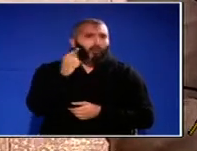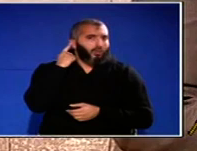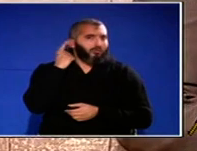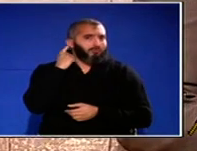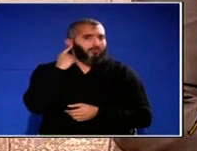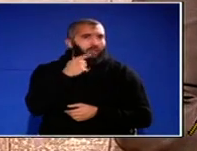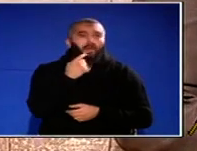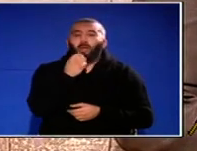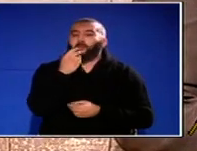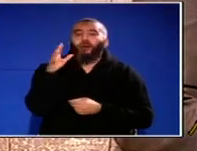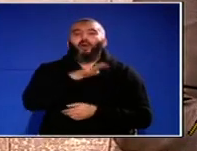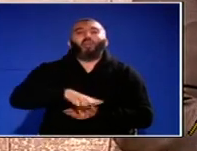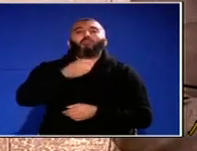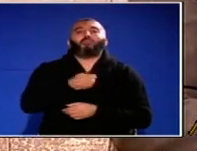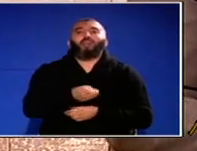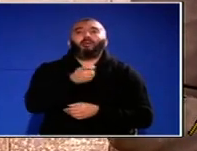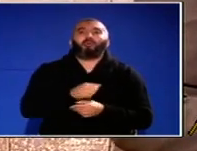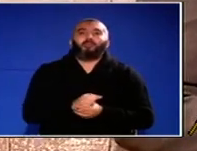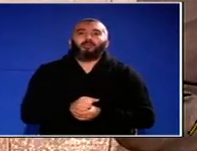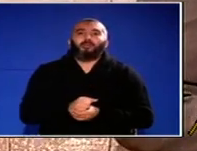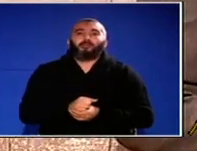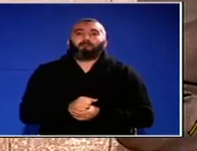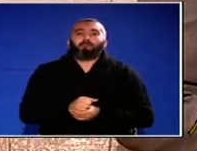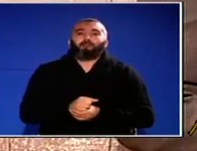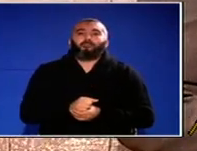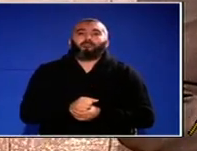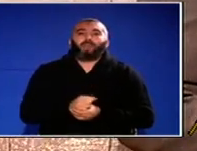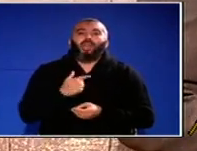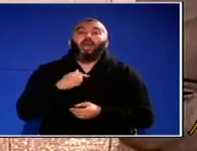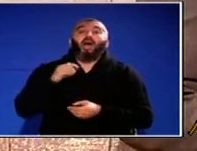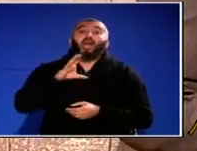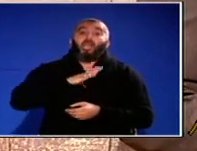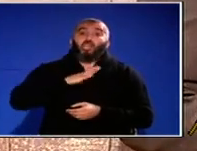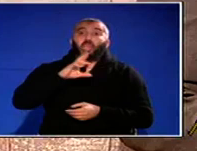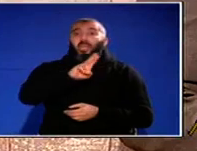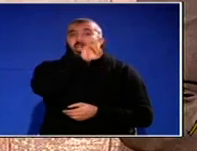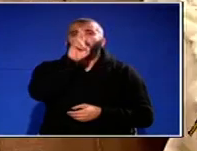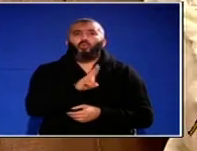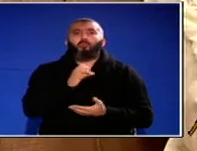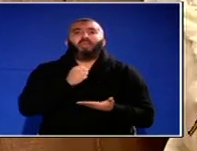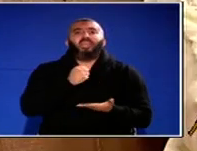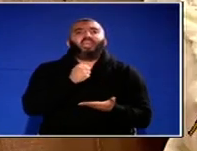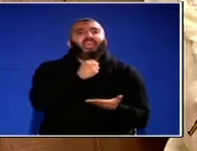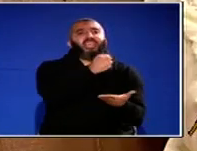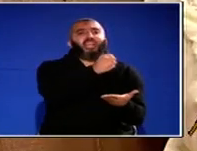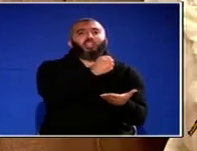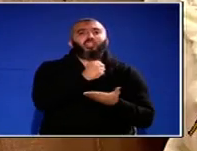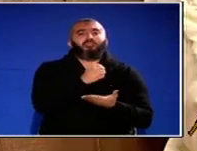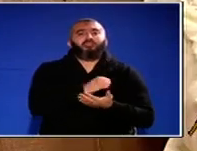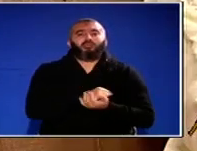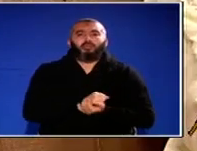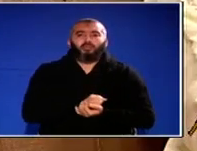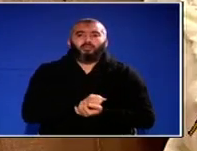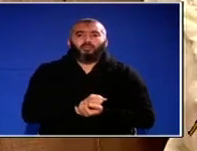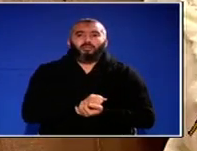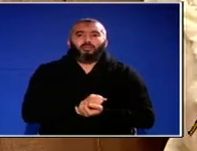الله وعليكم السلام ايوه سي احمد خويا واحد السؤال متعلق بالميراث بسم الله عندي الشيبانيه